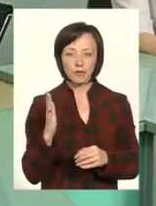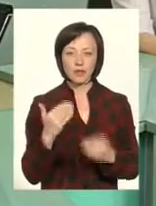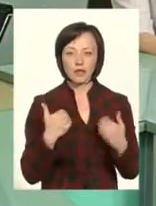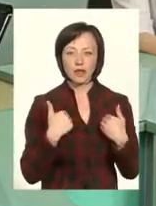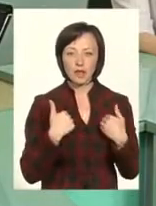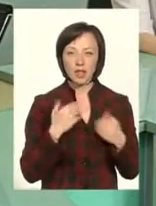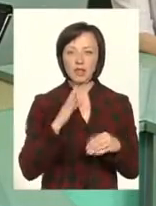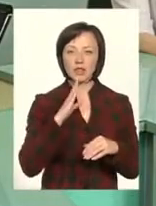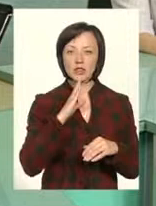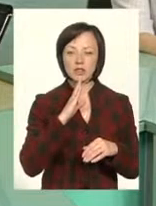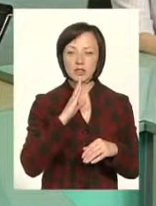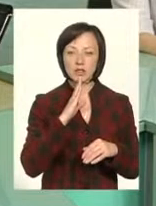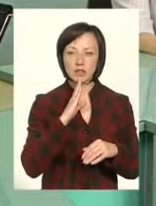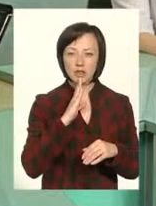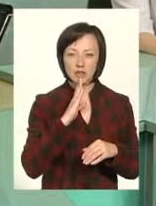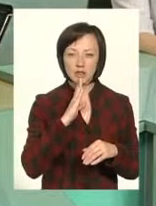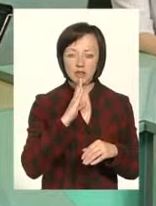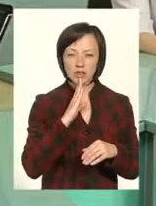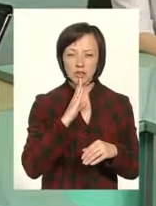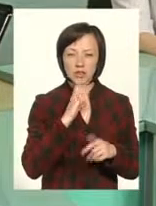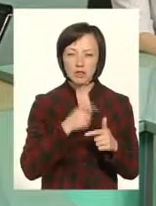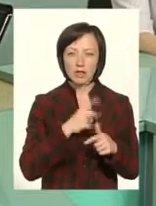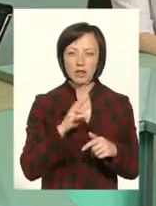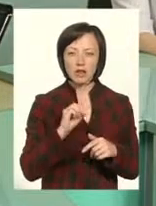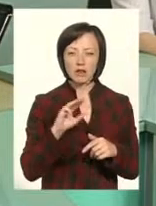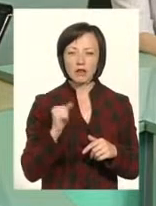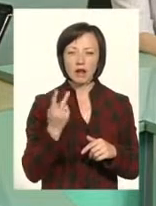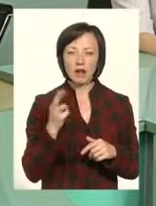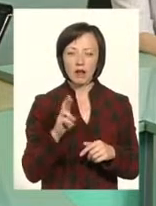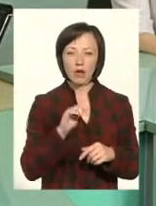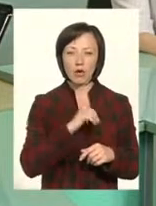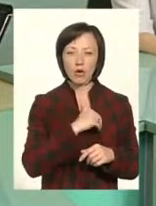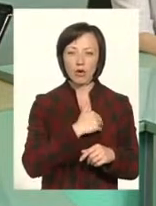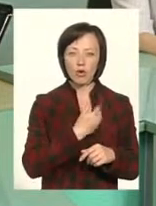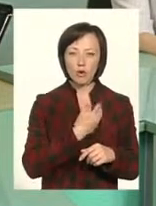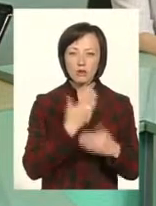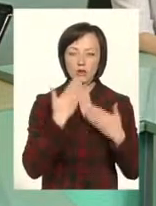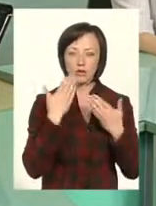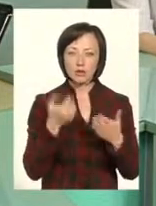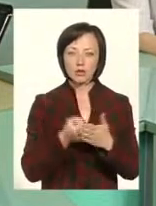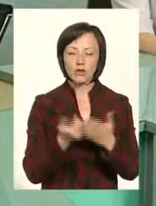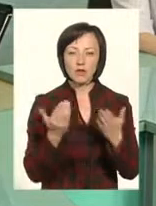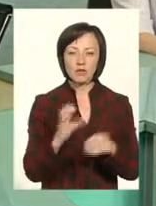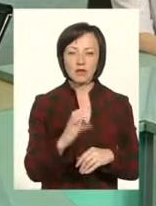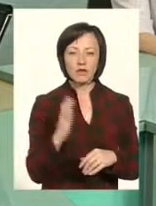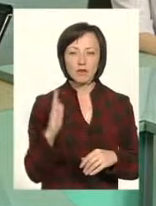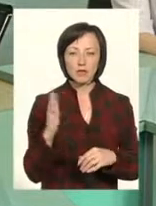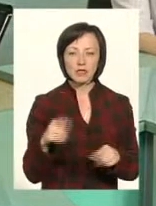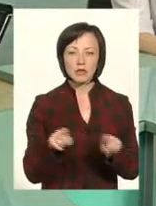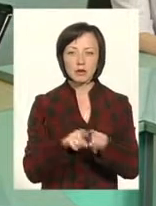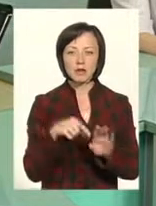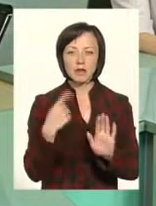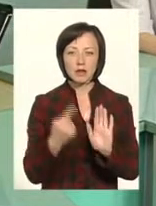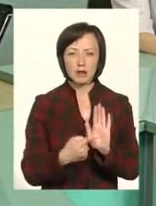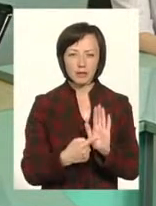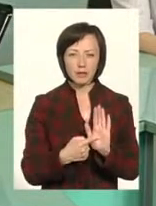Володимировича. Я жінка перевізника, звати мене Наталя. Я хочу звернутися до вас, Сергій Володимирович, з таким